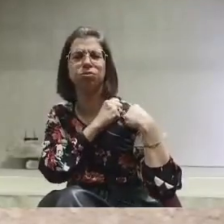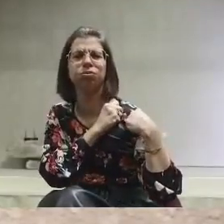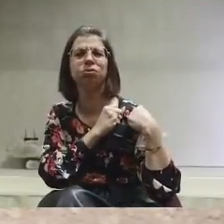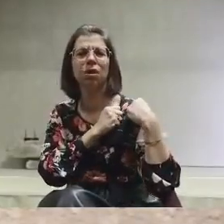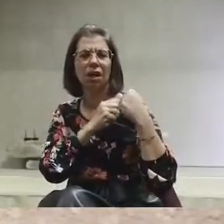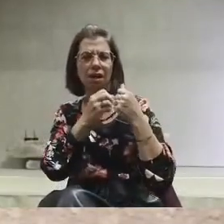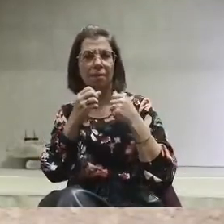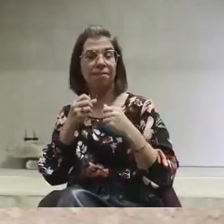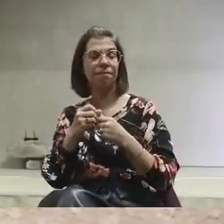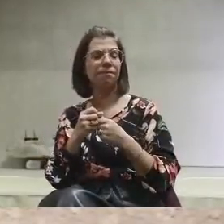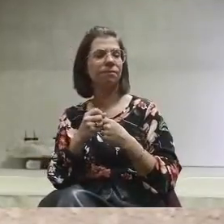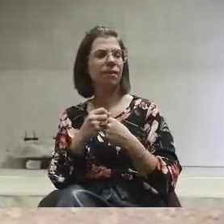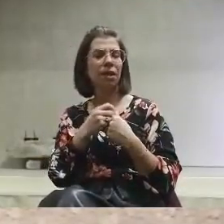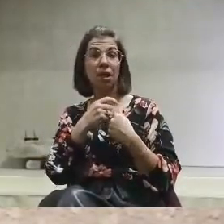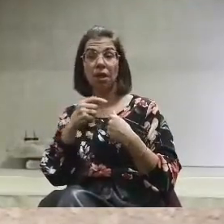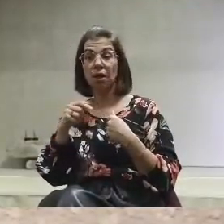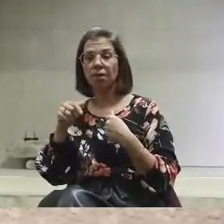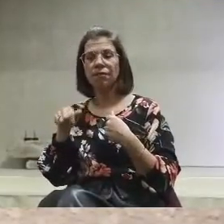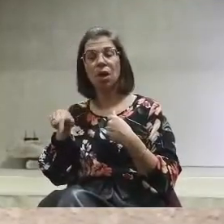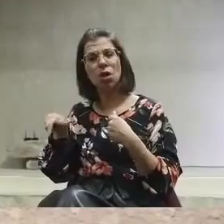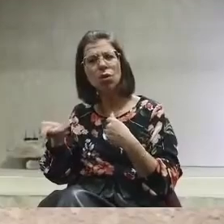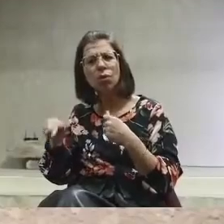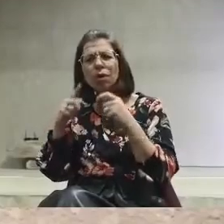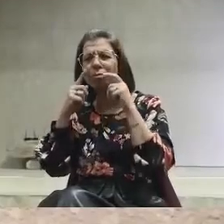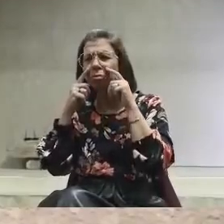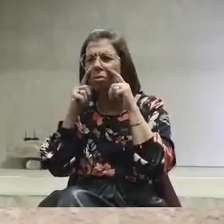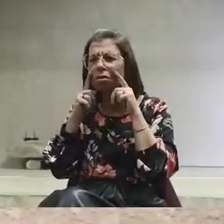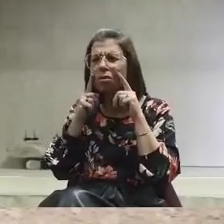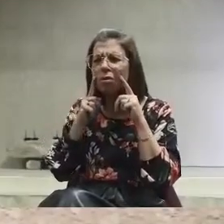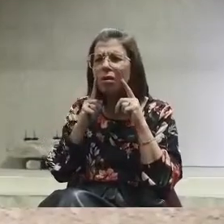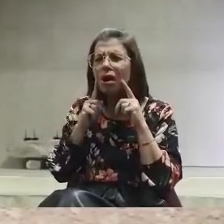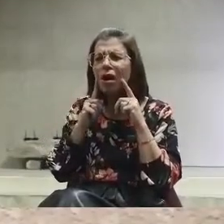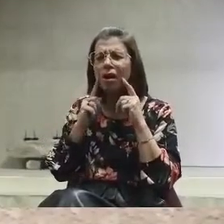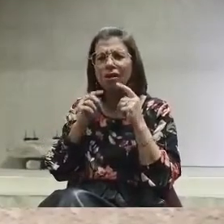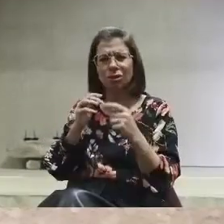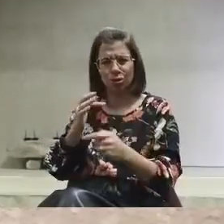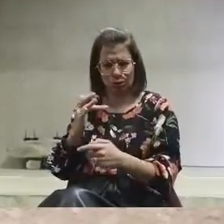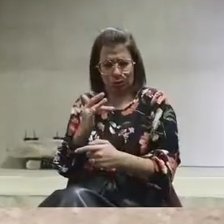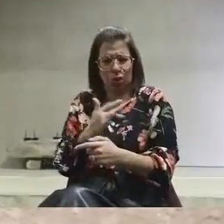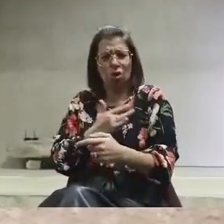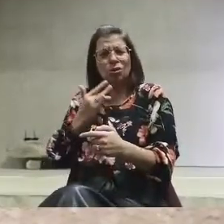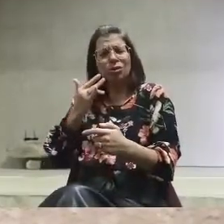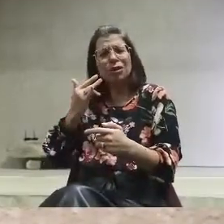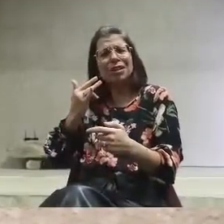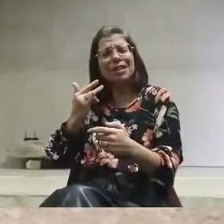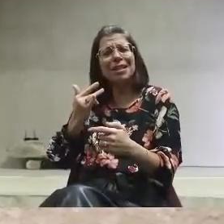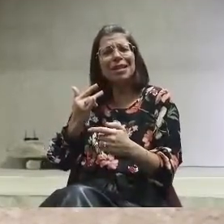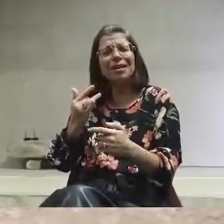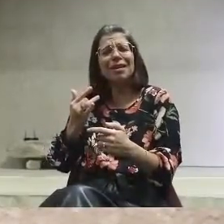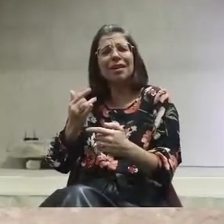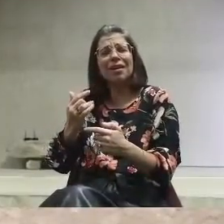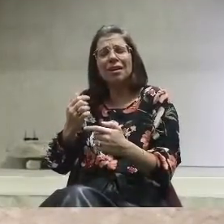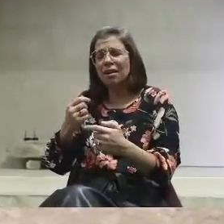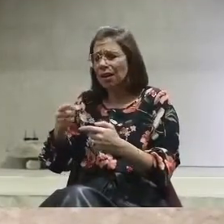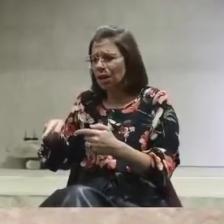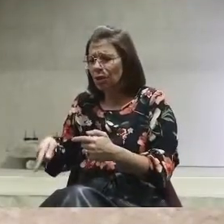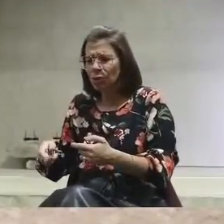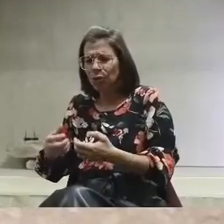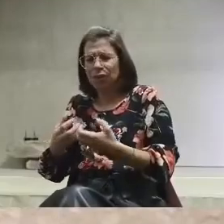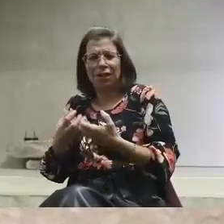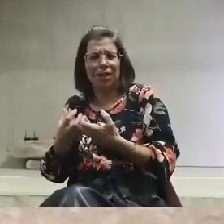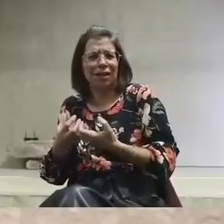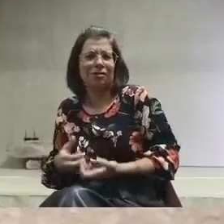que ce soit, pleurant, touché, meurtri dans son cœur. Il aurait tellement voulu. Et à un moment donné, un